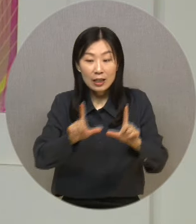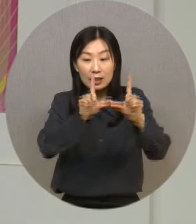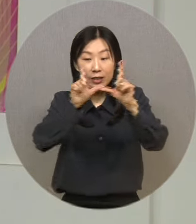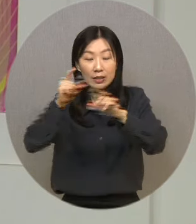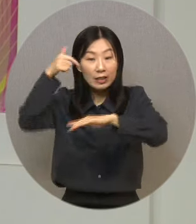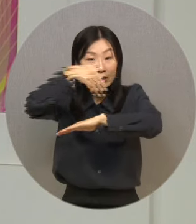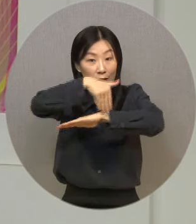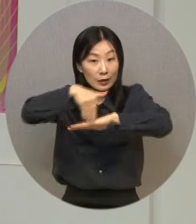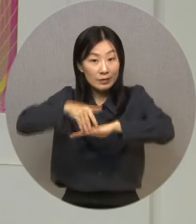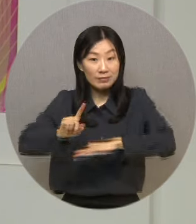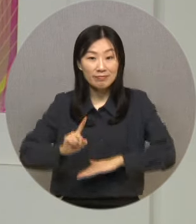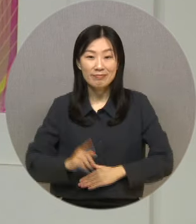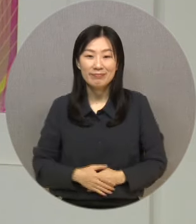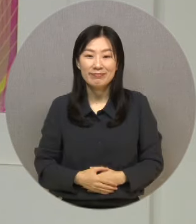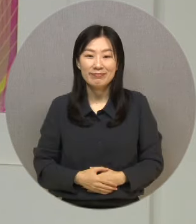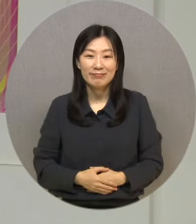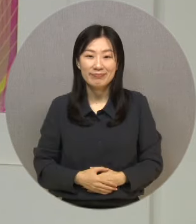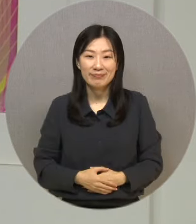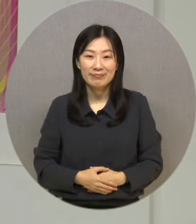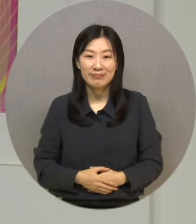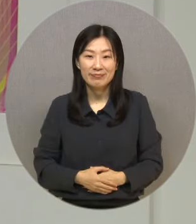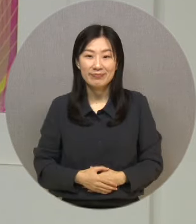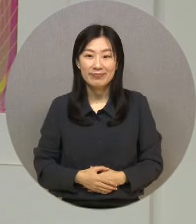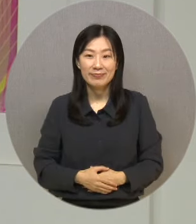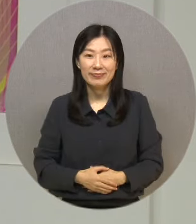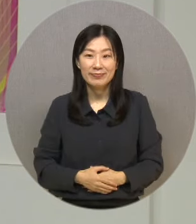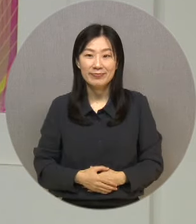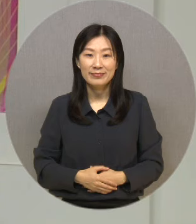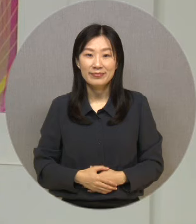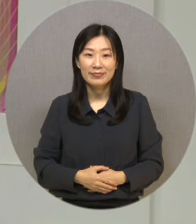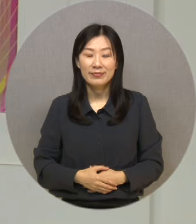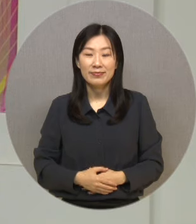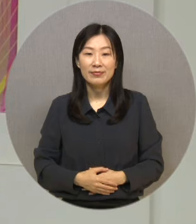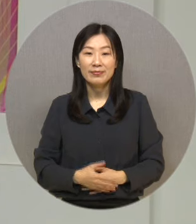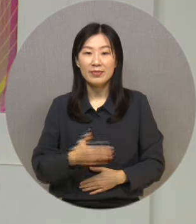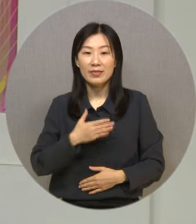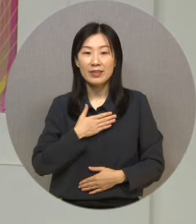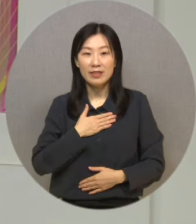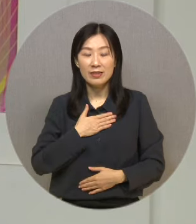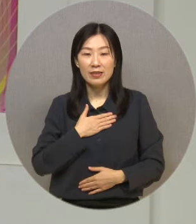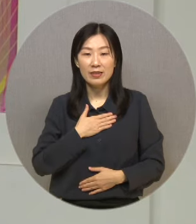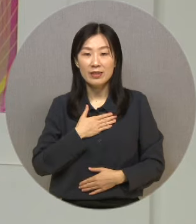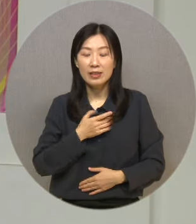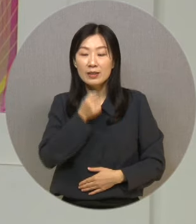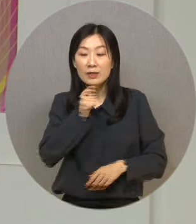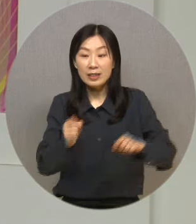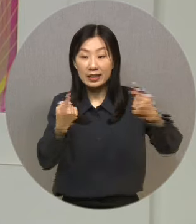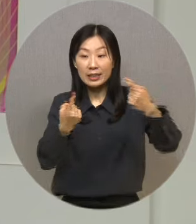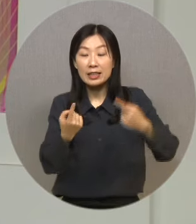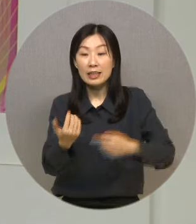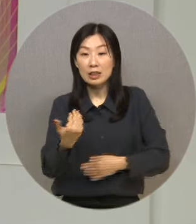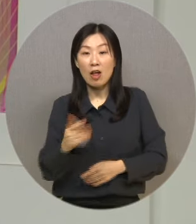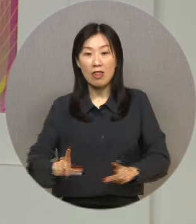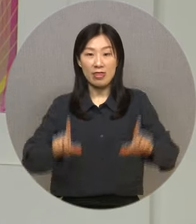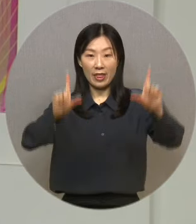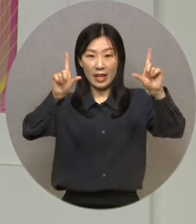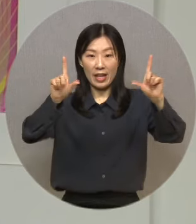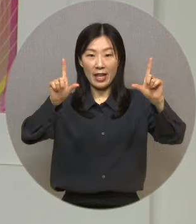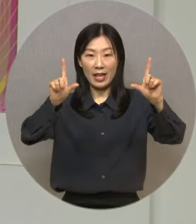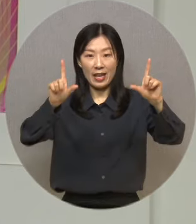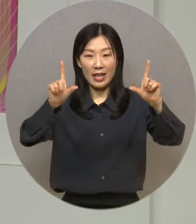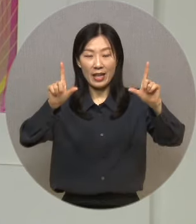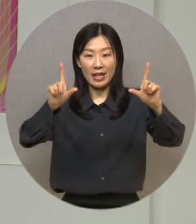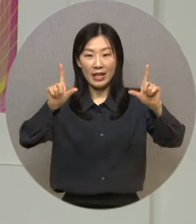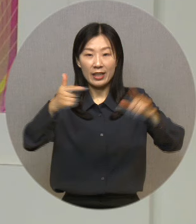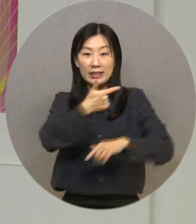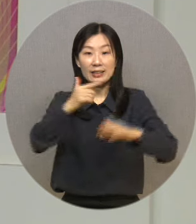계획이세요? 아, 저희 전날, 음력 네. 1월 1일 전날. 전날. 그 흔집에 가요. 그